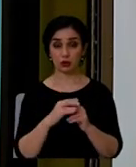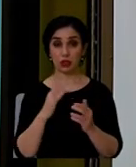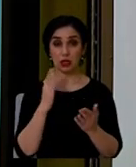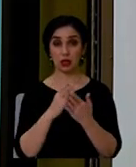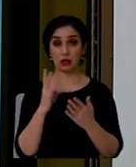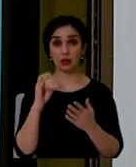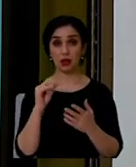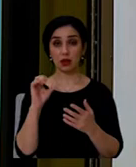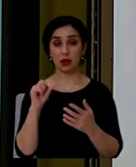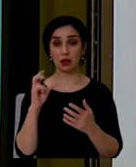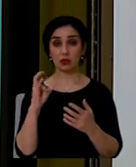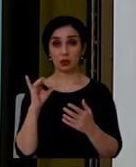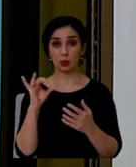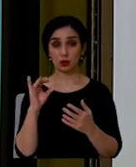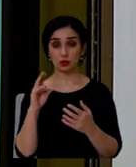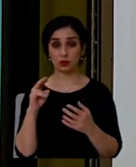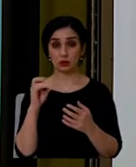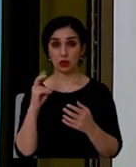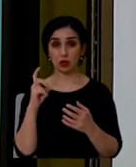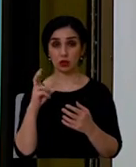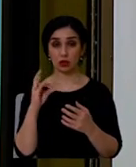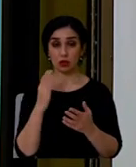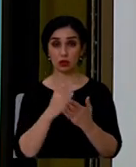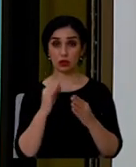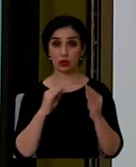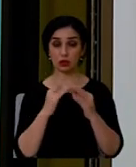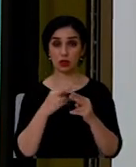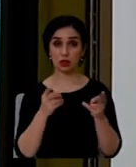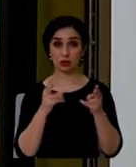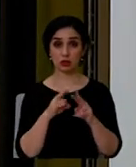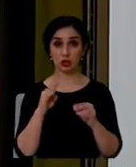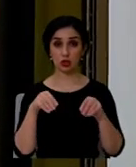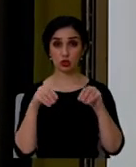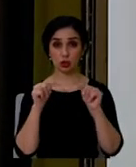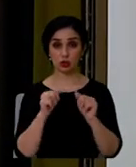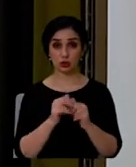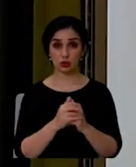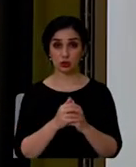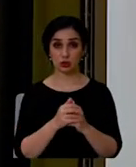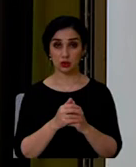на аноде – хлор, и в растворе остается щелочь.